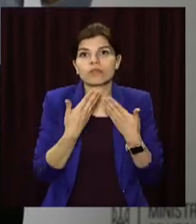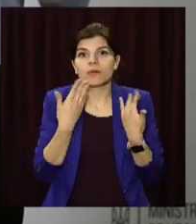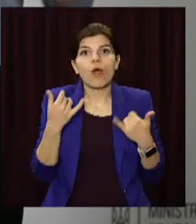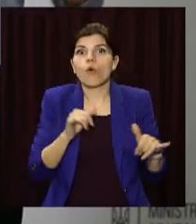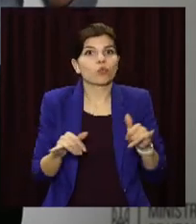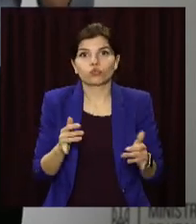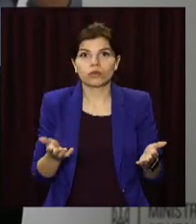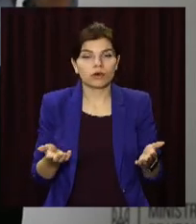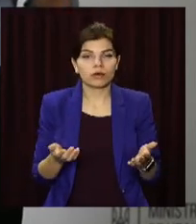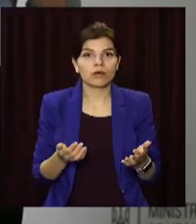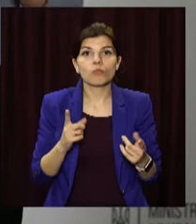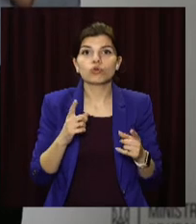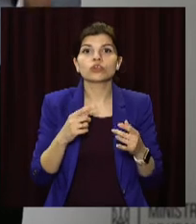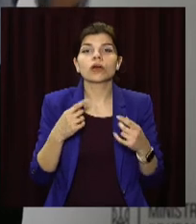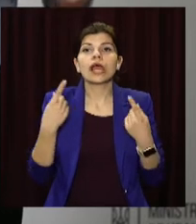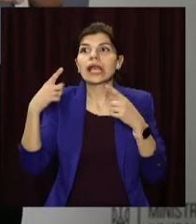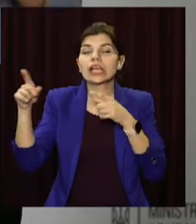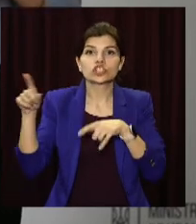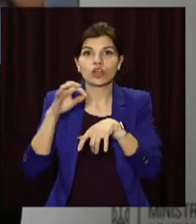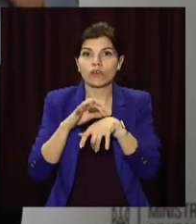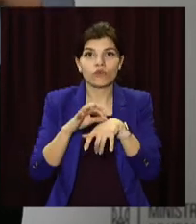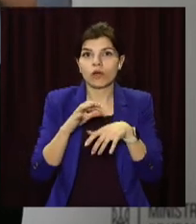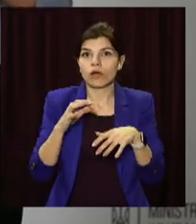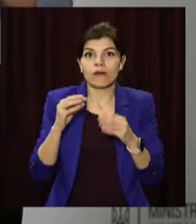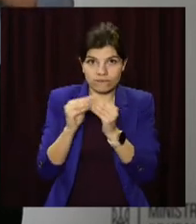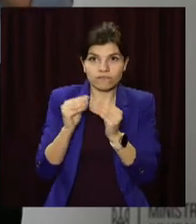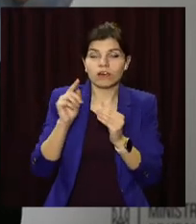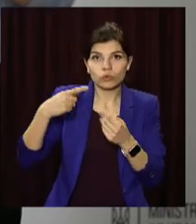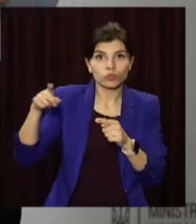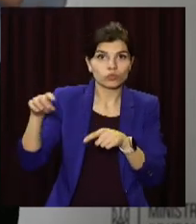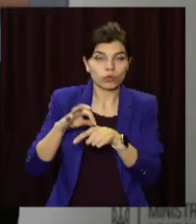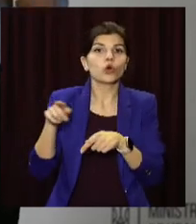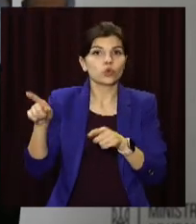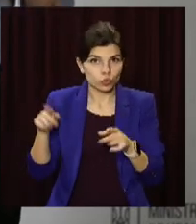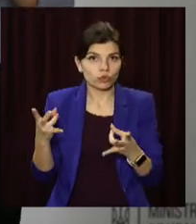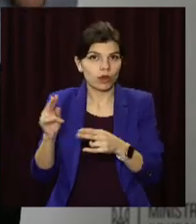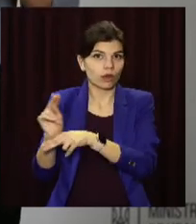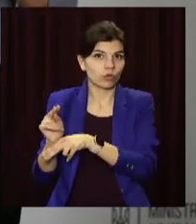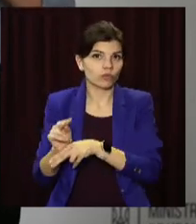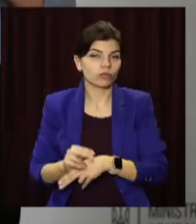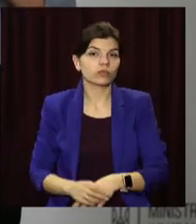куди, тому що інші хвороби не робили канікул, і їх треба також лікувати.